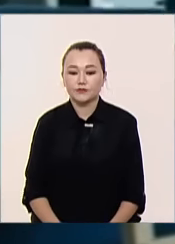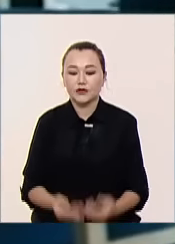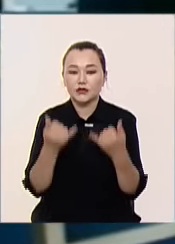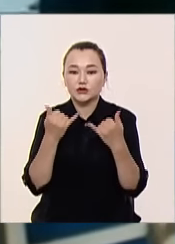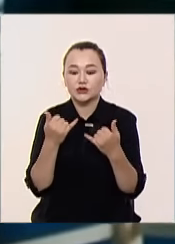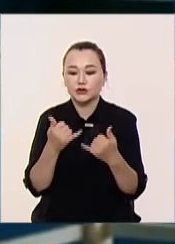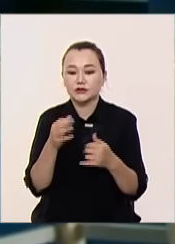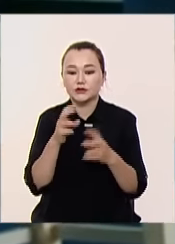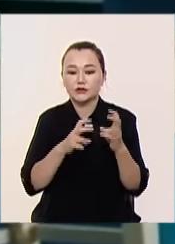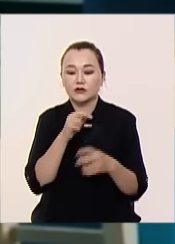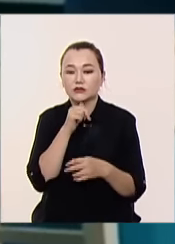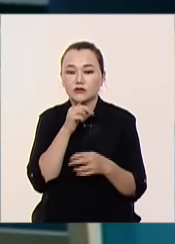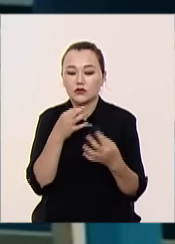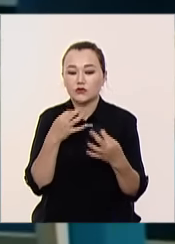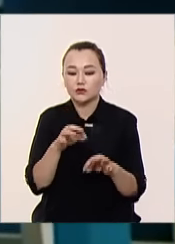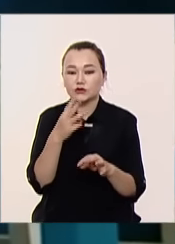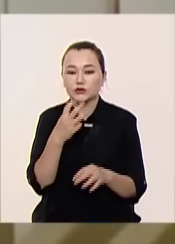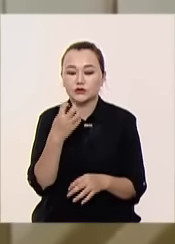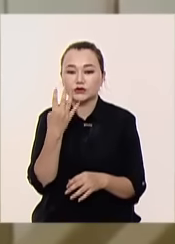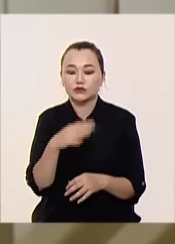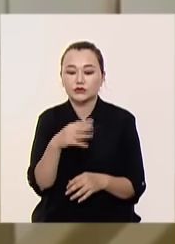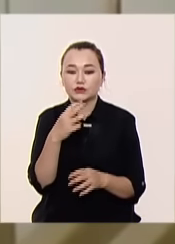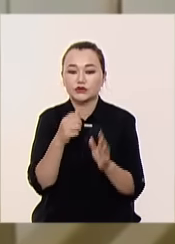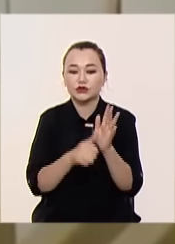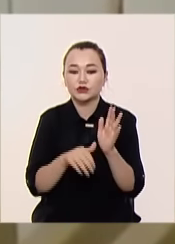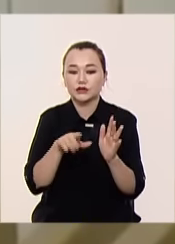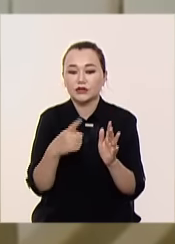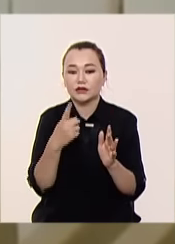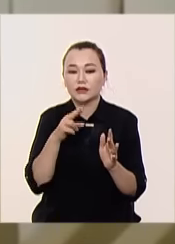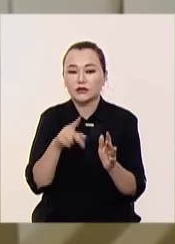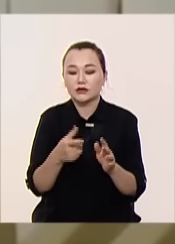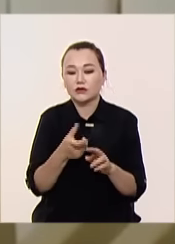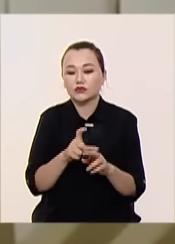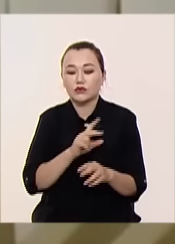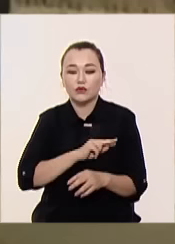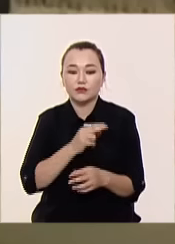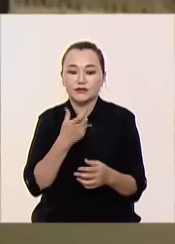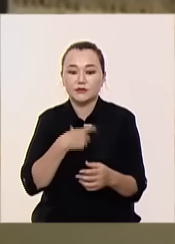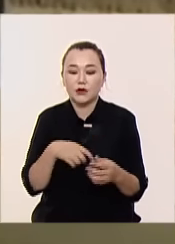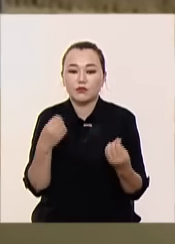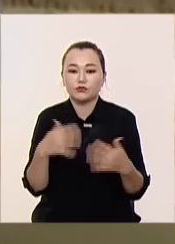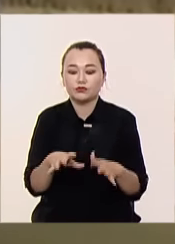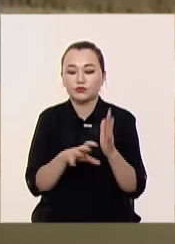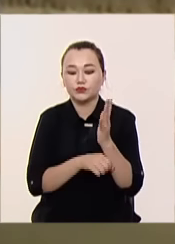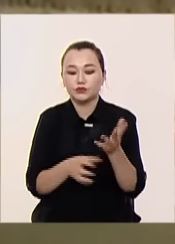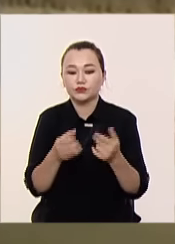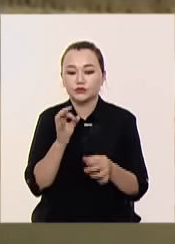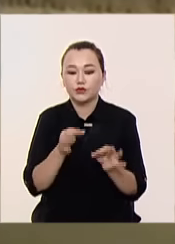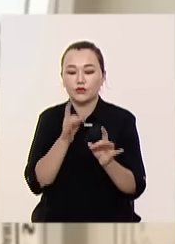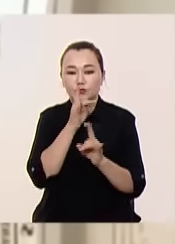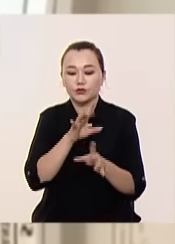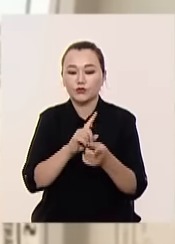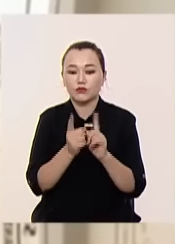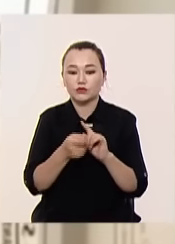Сейчас сахарные заводы отпускают сахар по 340-360 тенге за килограмм, так что работать себе в убыток после принятия нормы не будут.